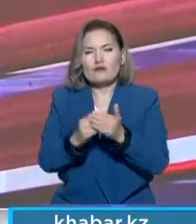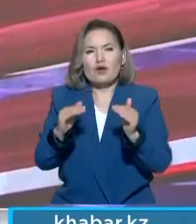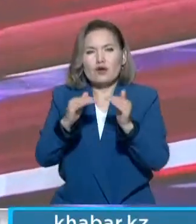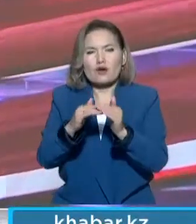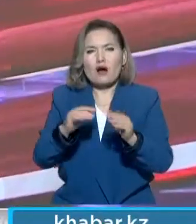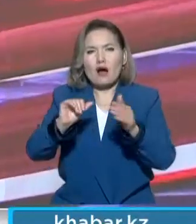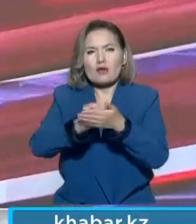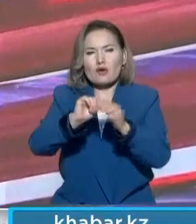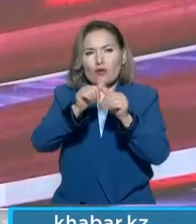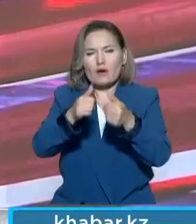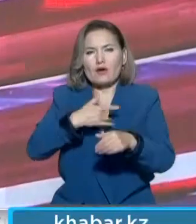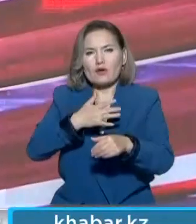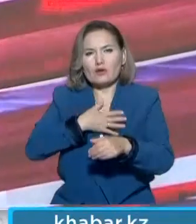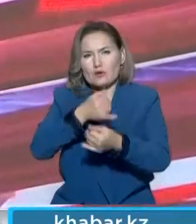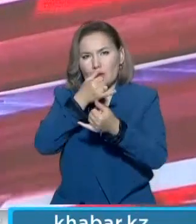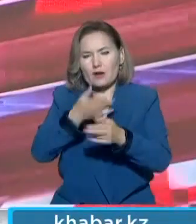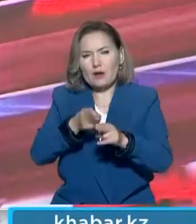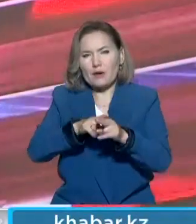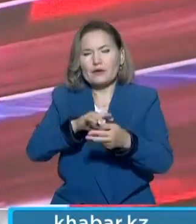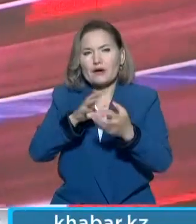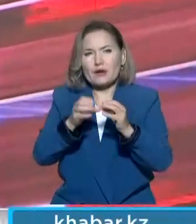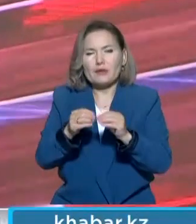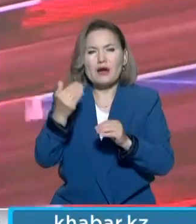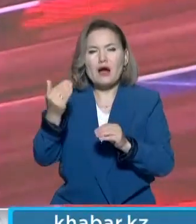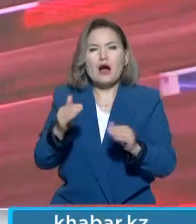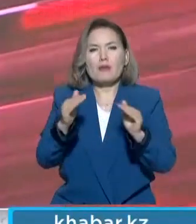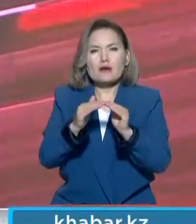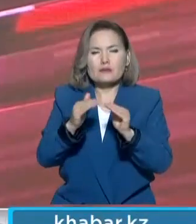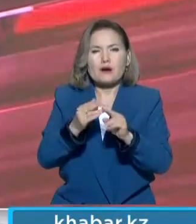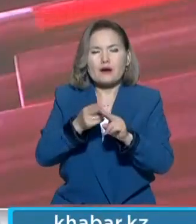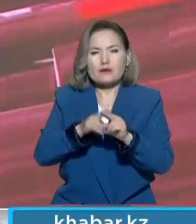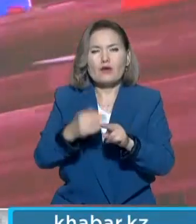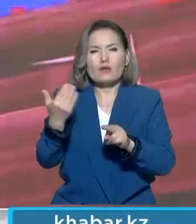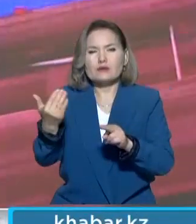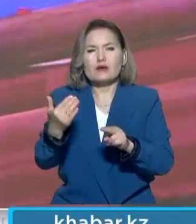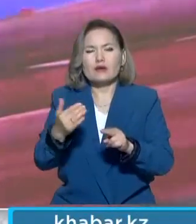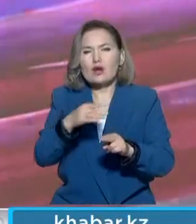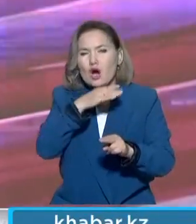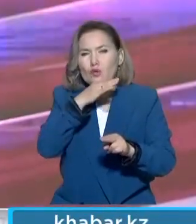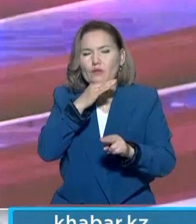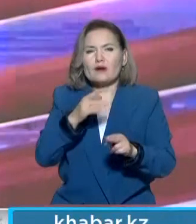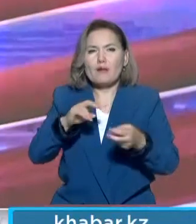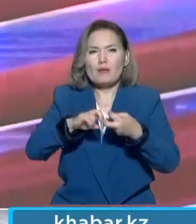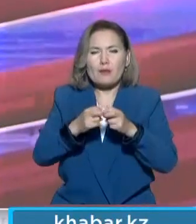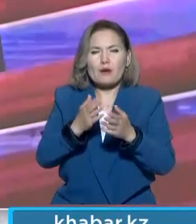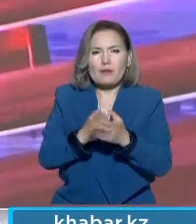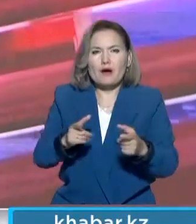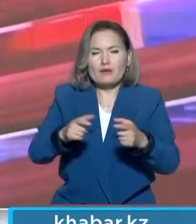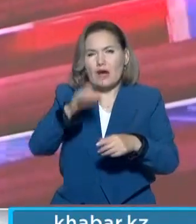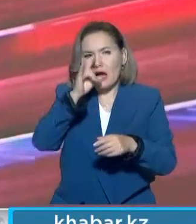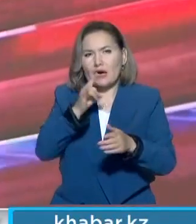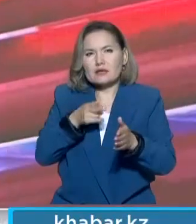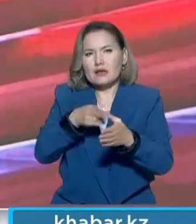жекешелендіре алмай жүр. Ал меншік құқығын рәсімдеп алғандардың баспанасы аресте тұр. Аталған мүлік иесі Қазақстан темір